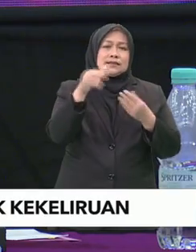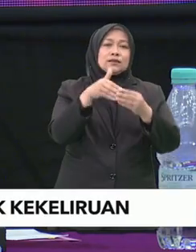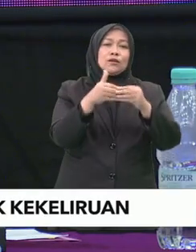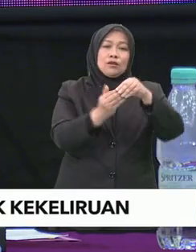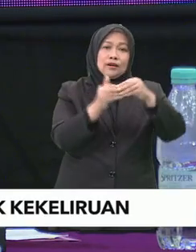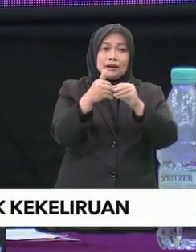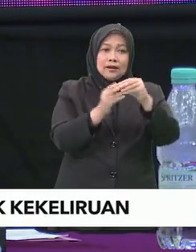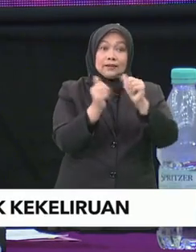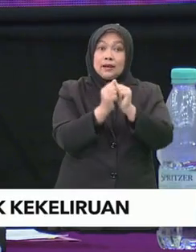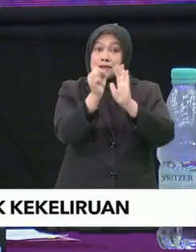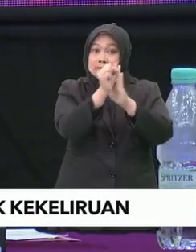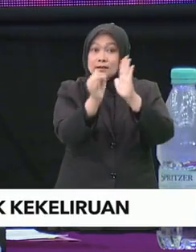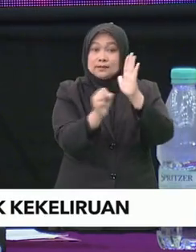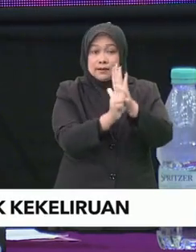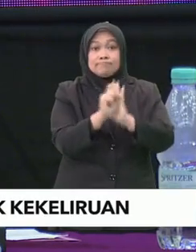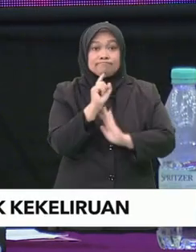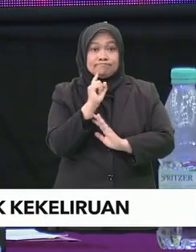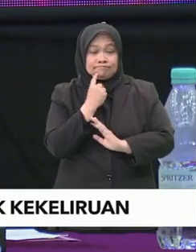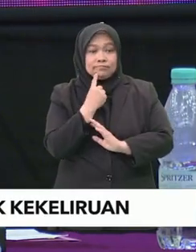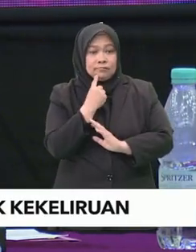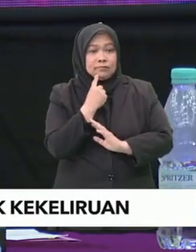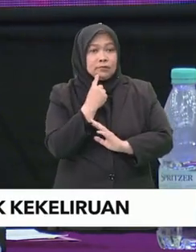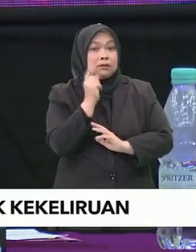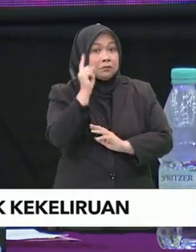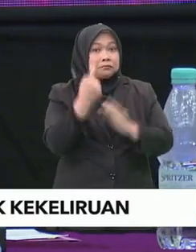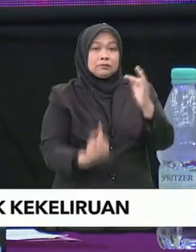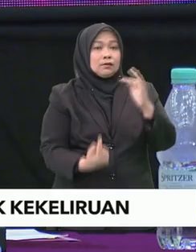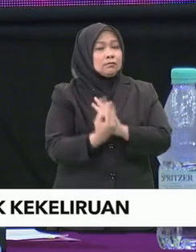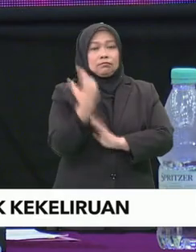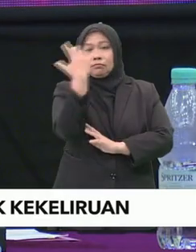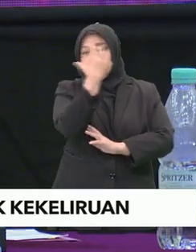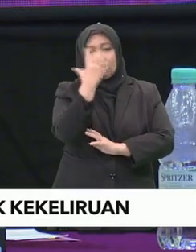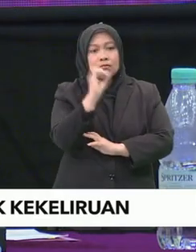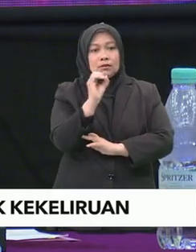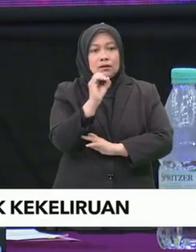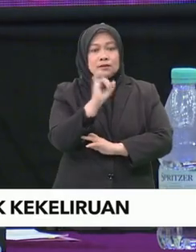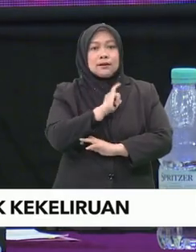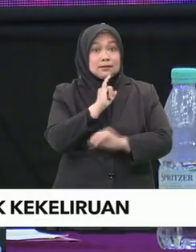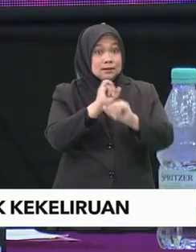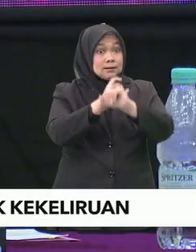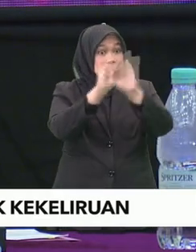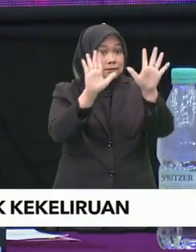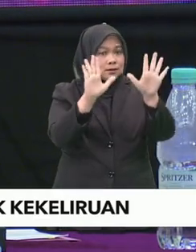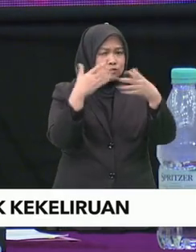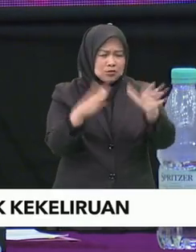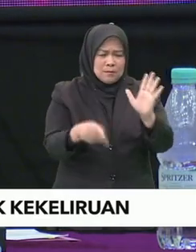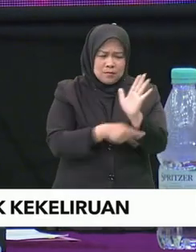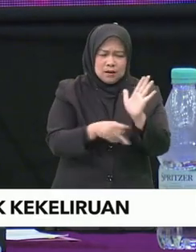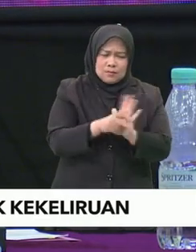dengan syarat-syarat yang ketat supaya tidak akan timbul kekeliruan saya sudah jelaskan